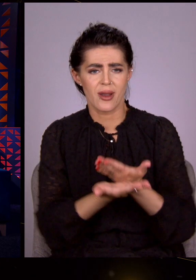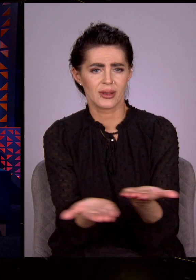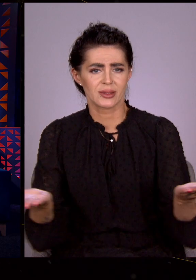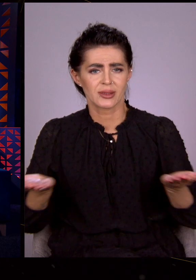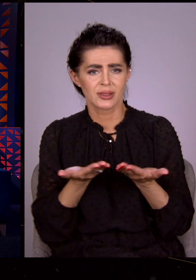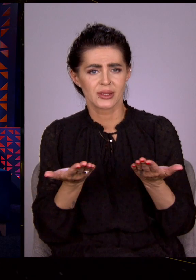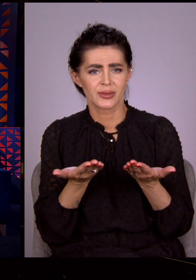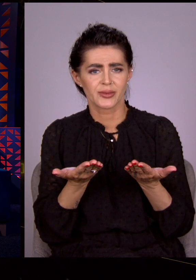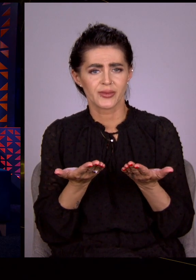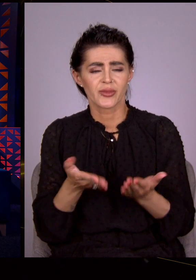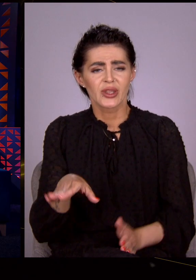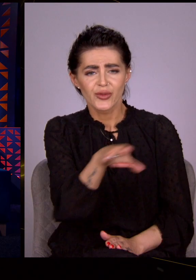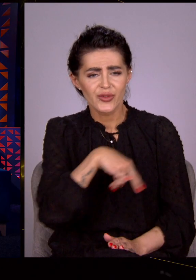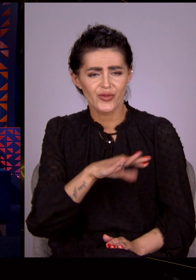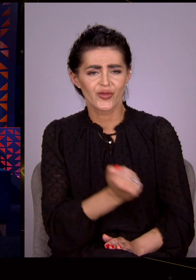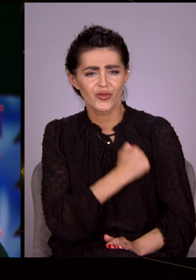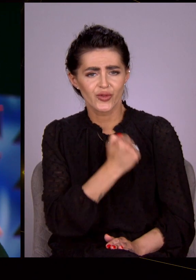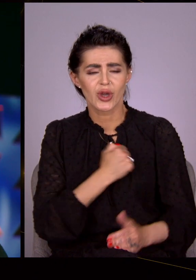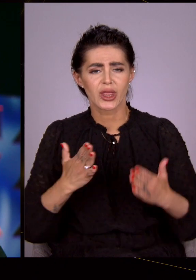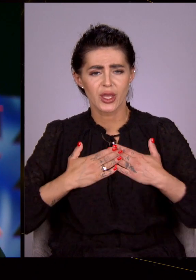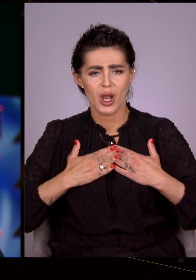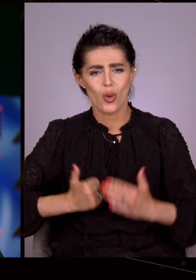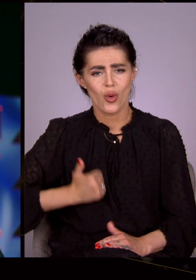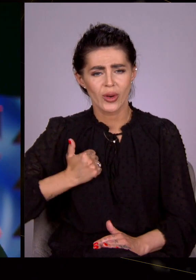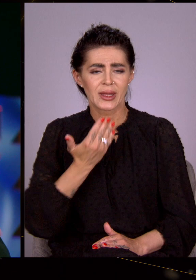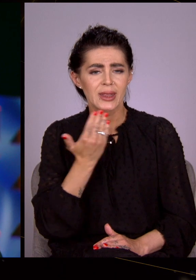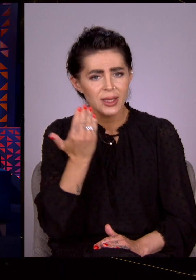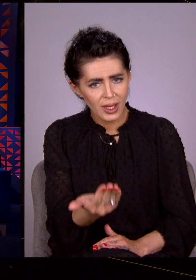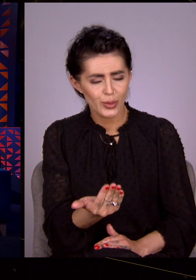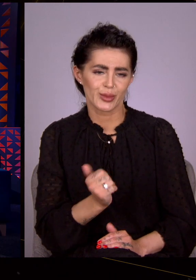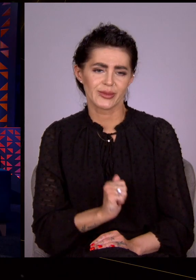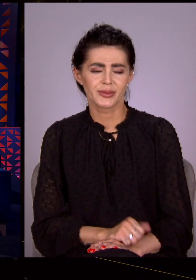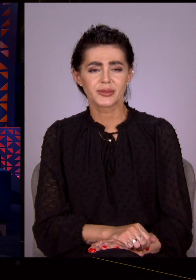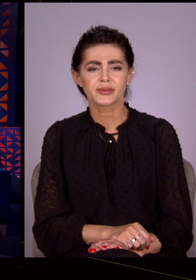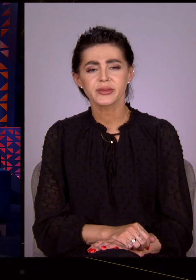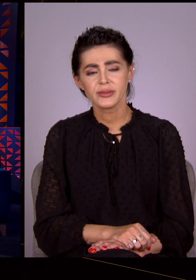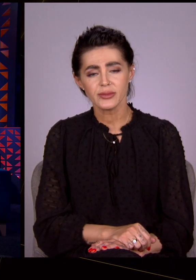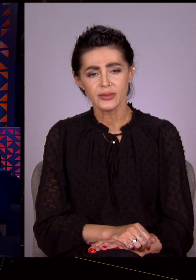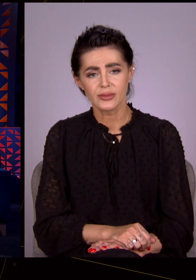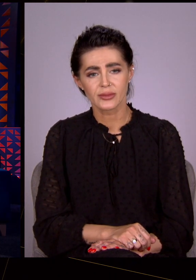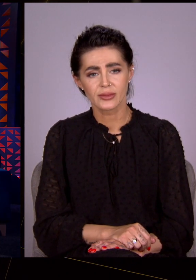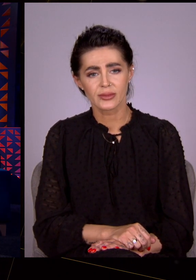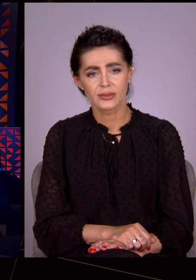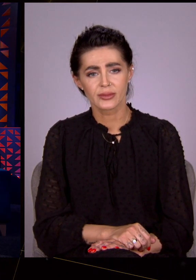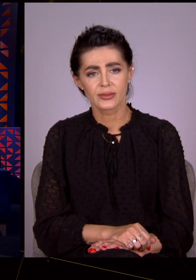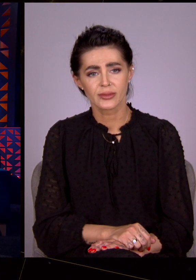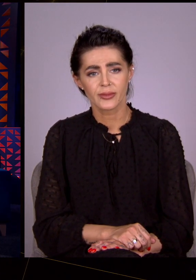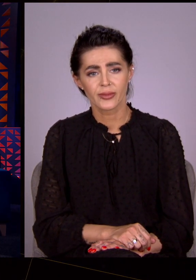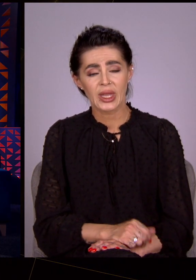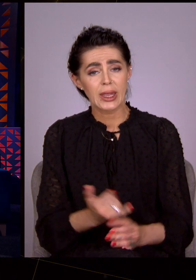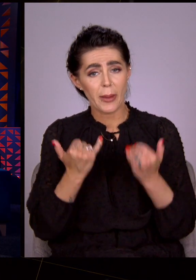всі військові – це наша гордість. Дякуємо вам за це. Дякую. Сідайте, будь ласочка. Так,